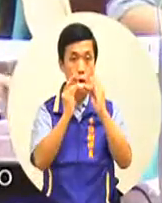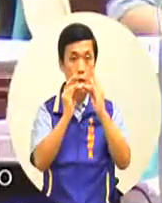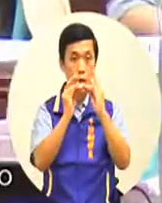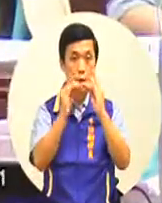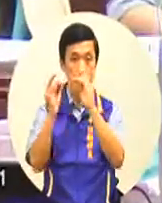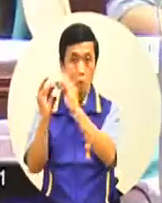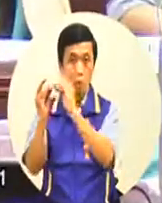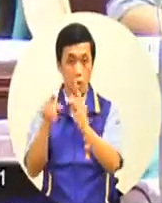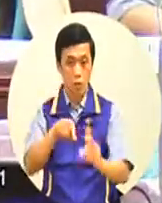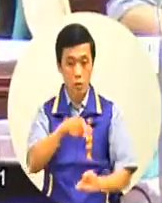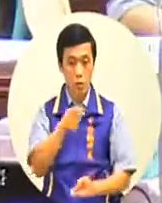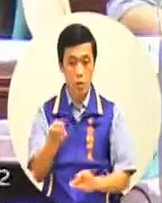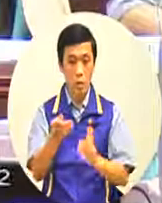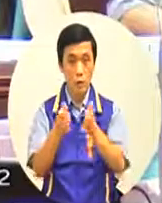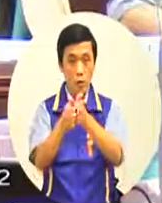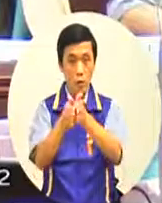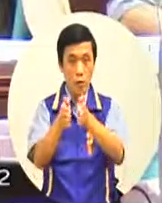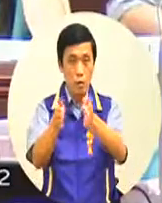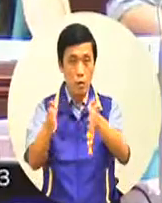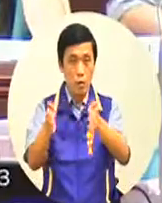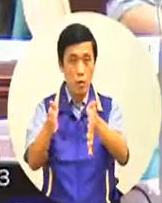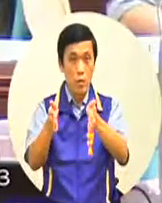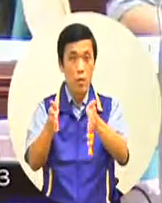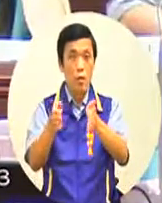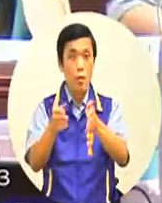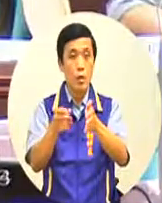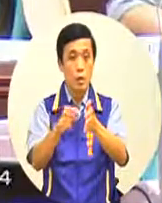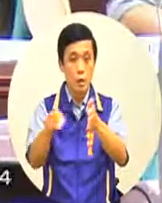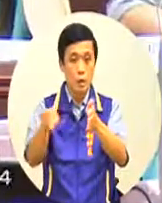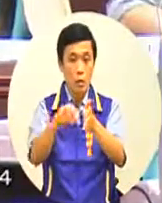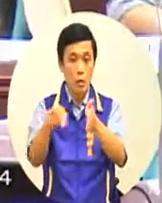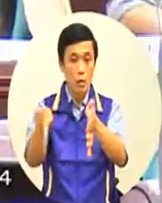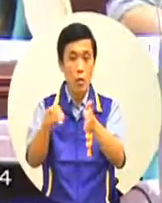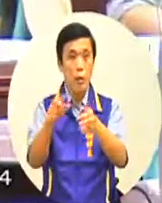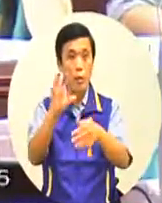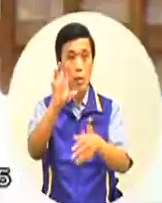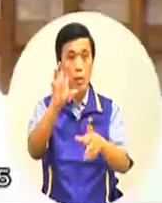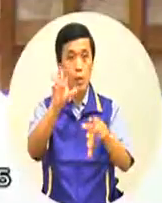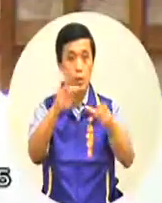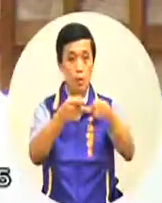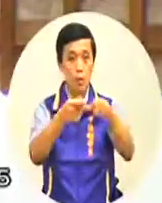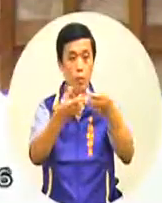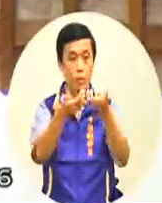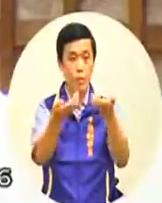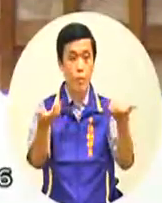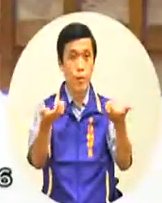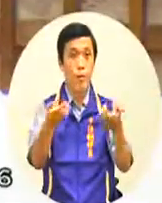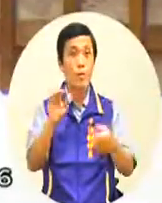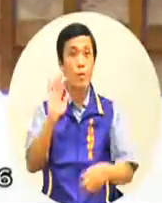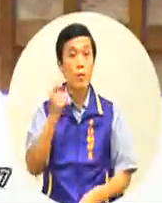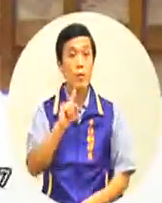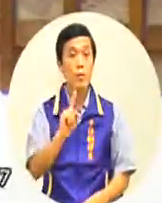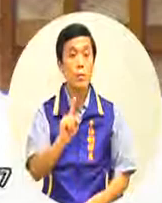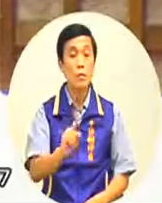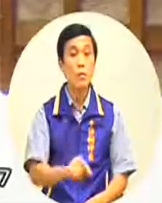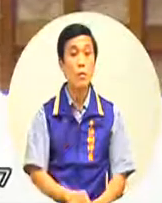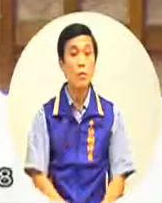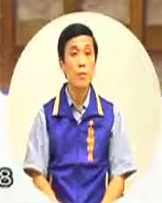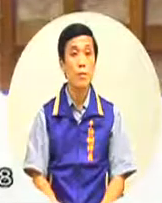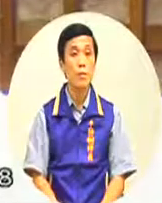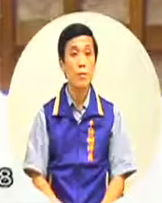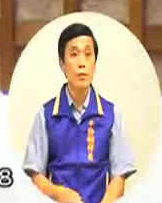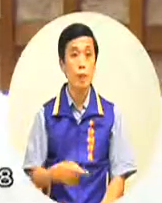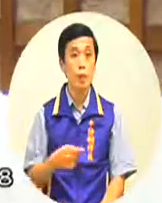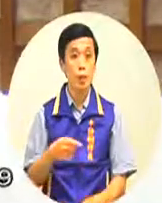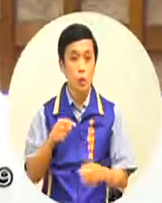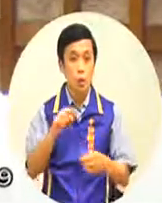距离，床边跟临床的一个的距离是80公分。 好，谢谢局长。来，但是啊，有